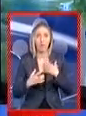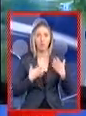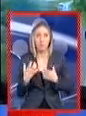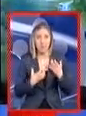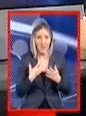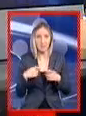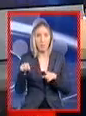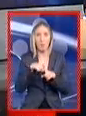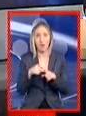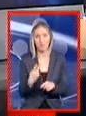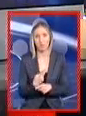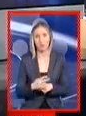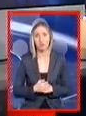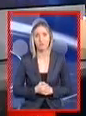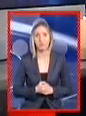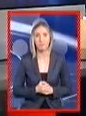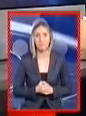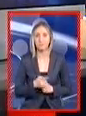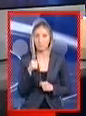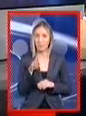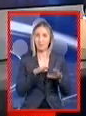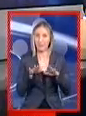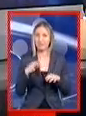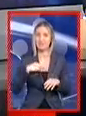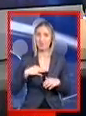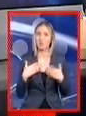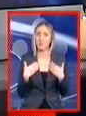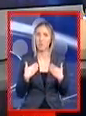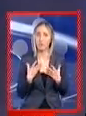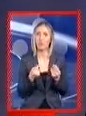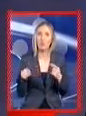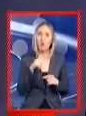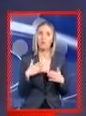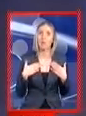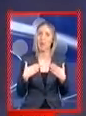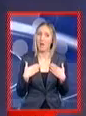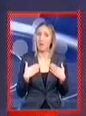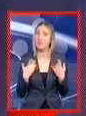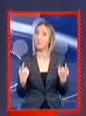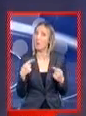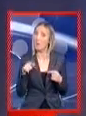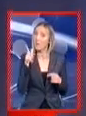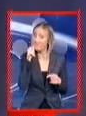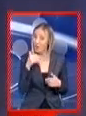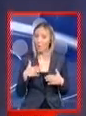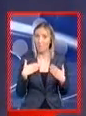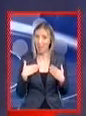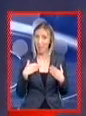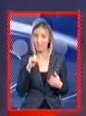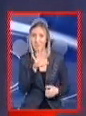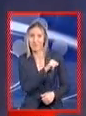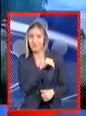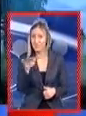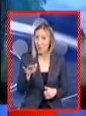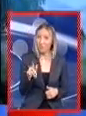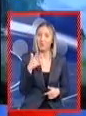same zemlje. Kad smo kod toga entuzijazma, budući da ste i ministar zadužen za omladinu, mnogi mladi, pa i oni vrlo mladi tinejdžeri, žele da se